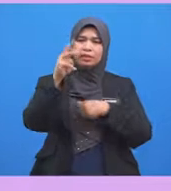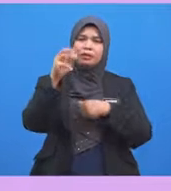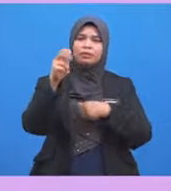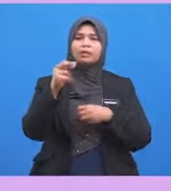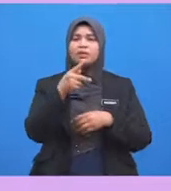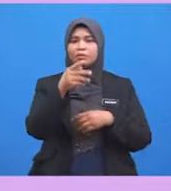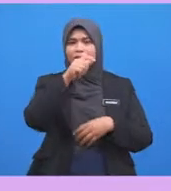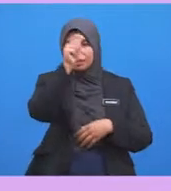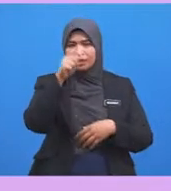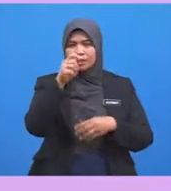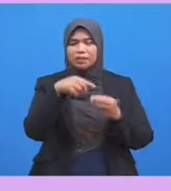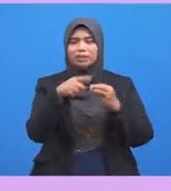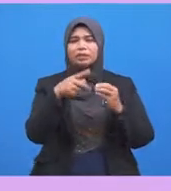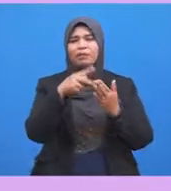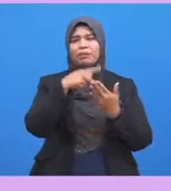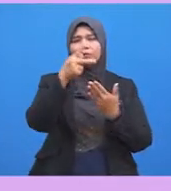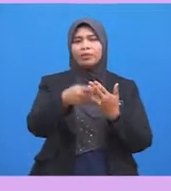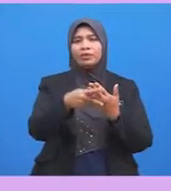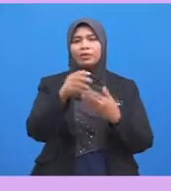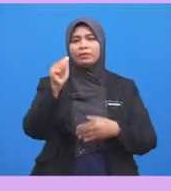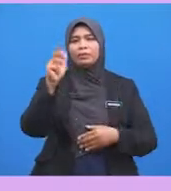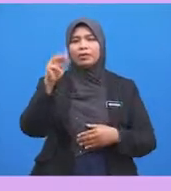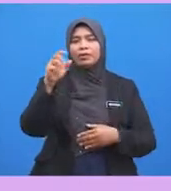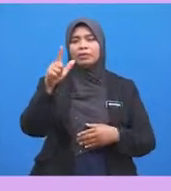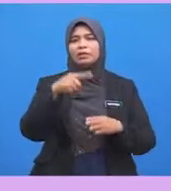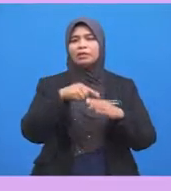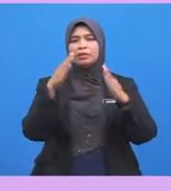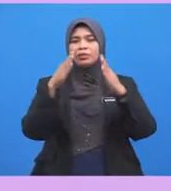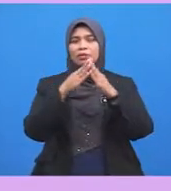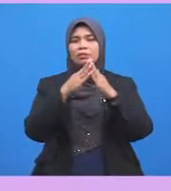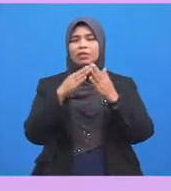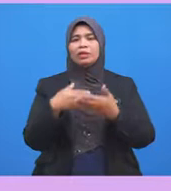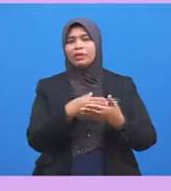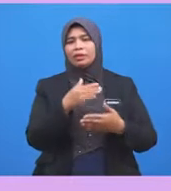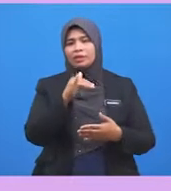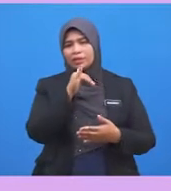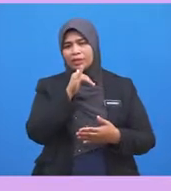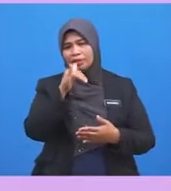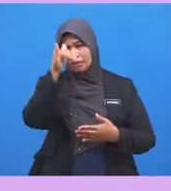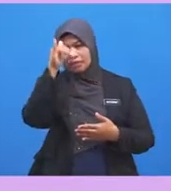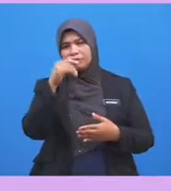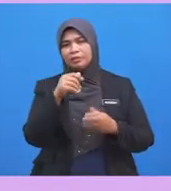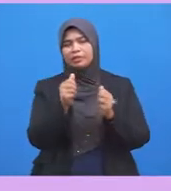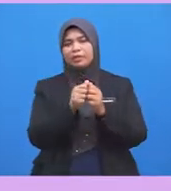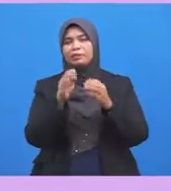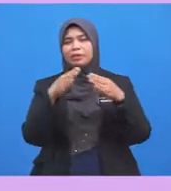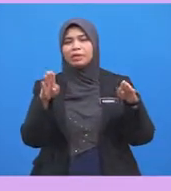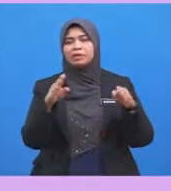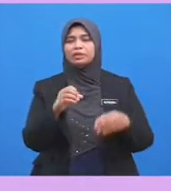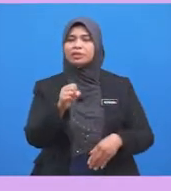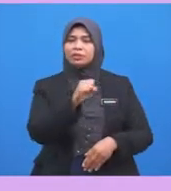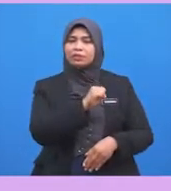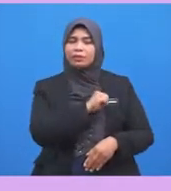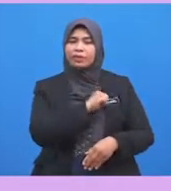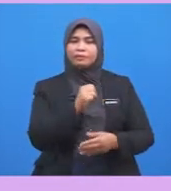bertanyakan tentang program amal di rumah anak yatim dengan bahasa yang sopan. Amy, cuba